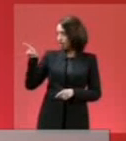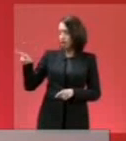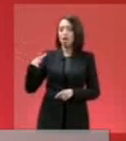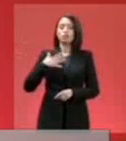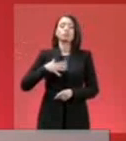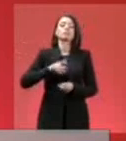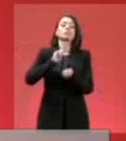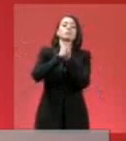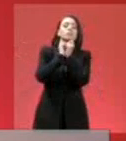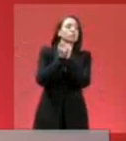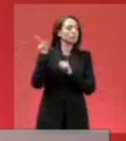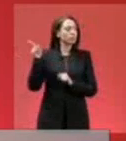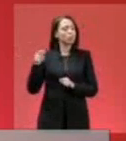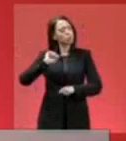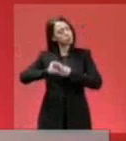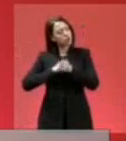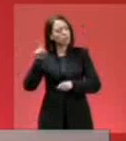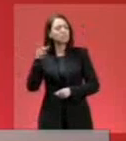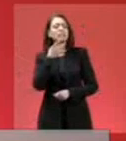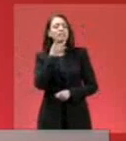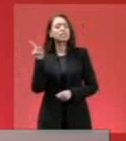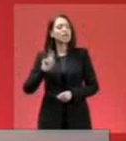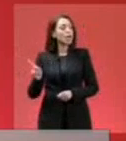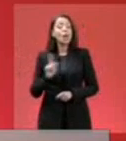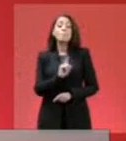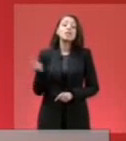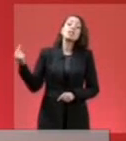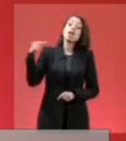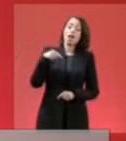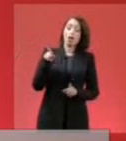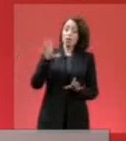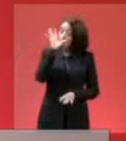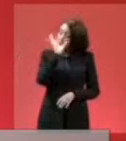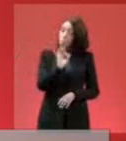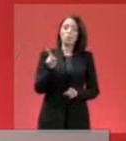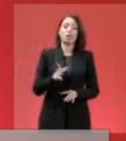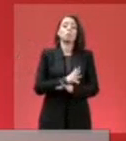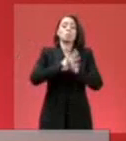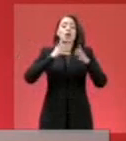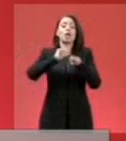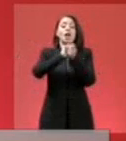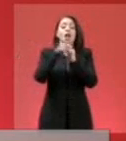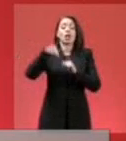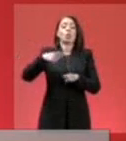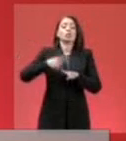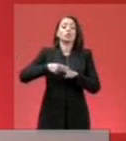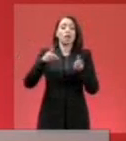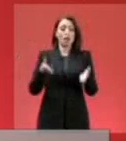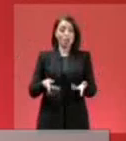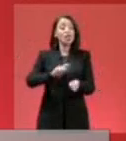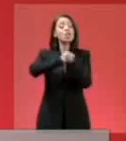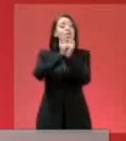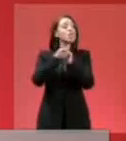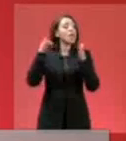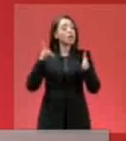αλλαγή πάλεψε σκληρά για να μην έρθει η πραγματική μεγάλη αλλαγή στον τόπο, που ήταν η αλλαγή